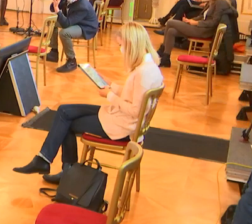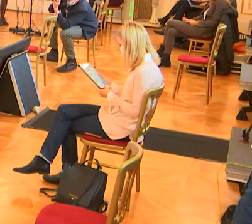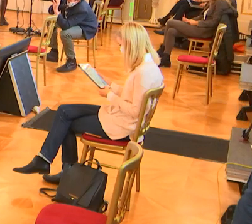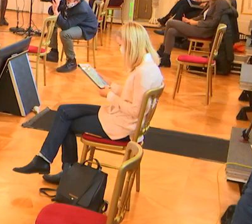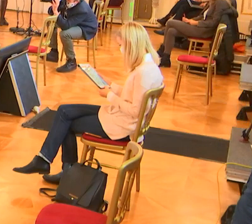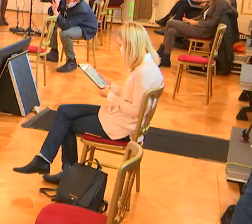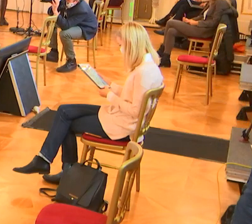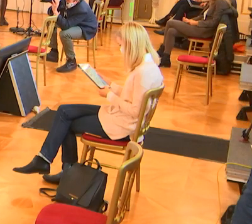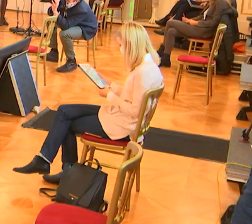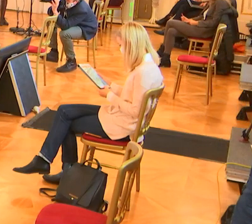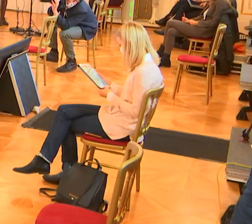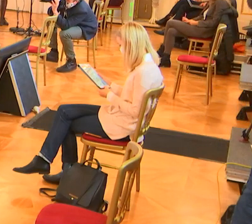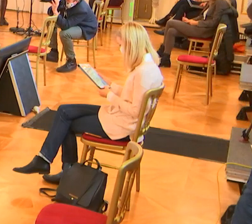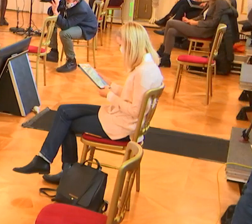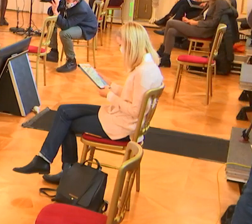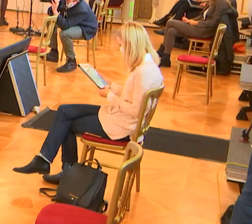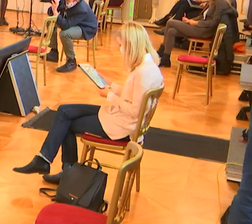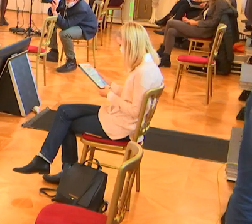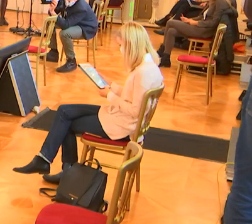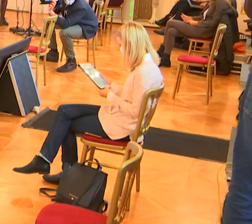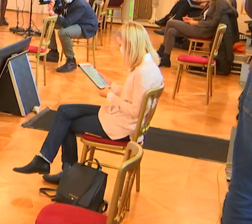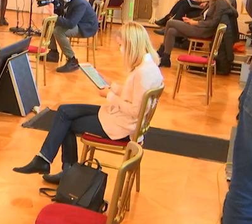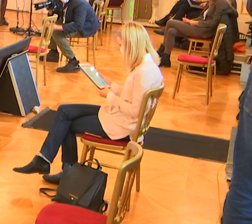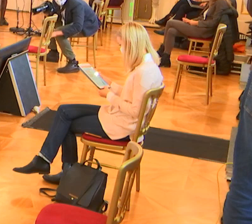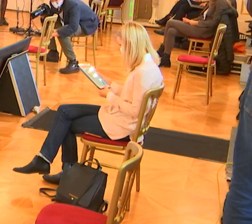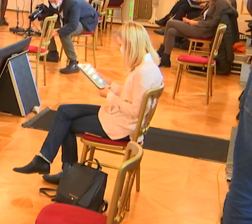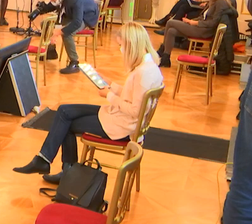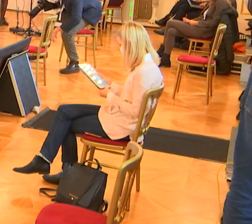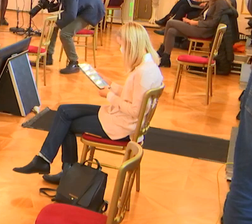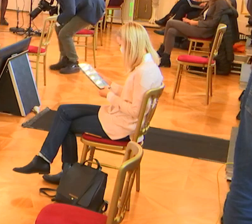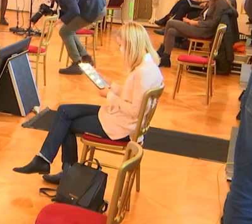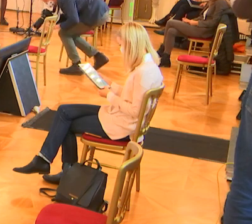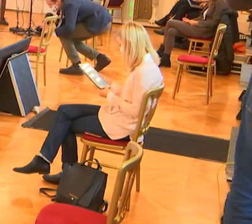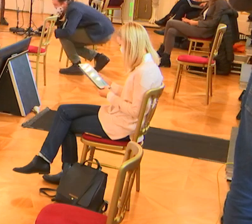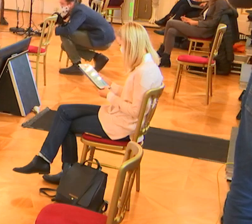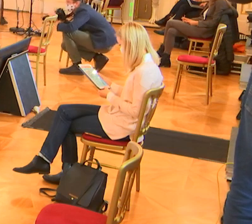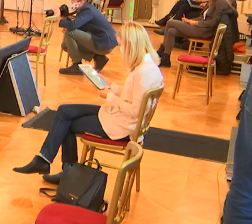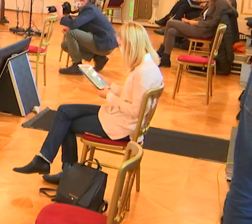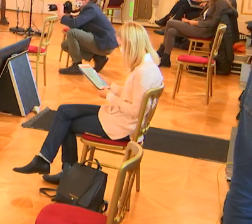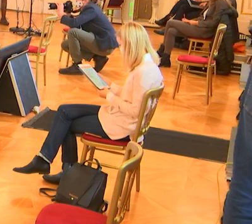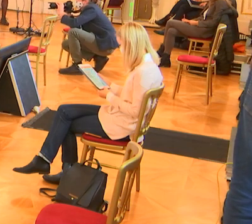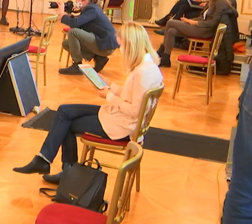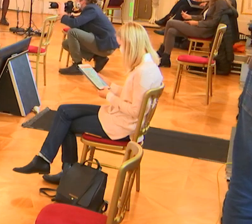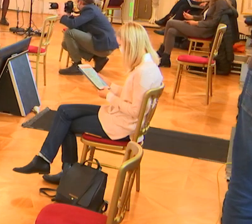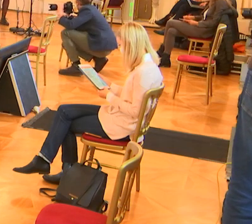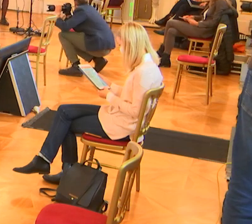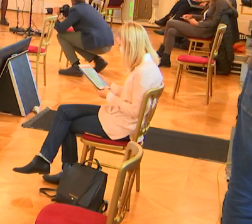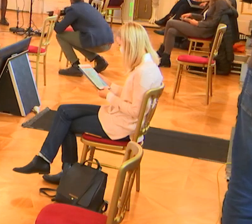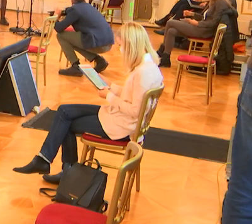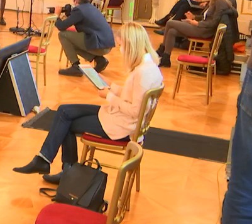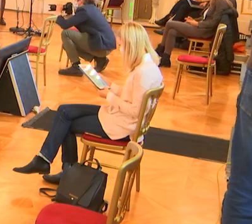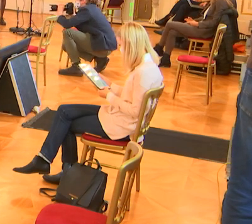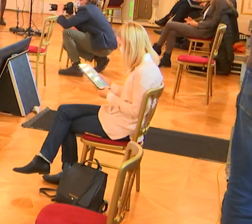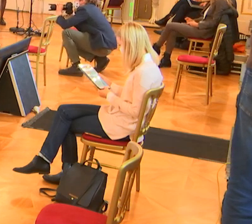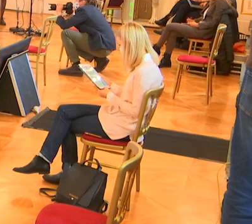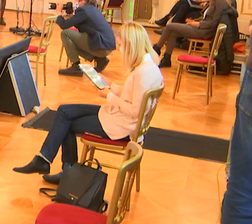von Zukunft Lehre Österreich, Mario Derntl. Frau Arbeitsministerin, bitte. Schönen Vormittag von unserer Seite. Wir dürfen